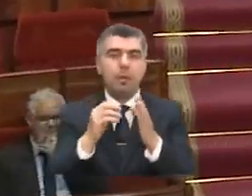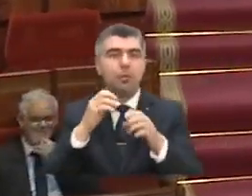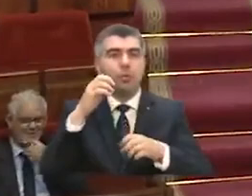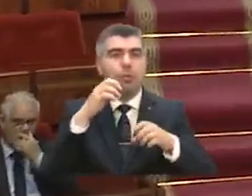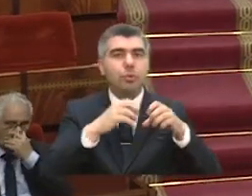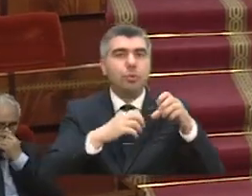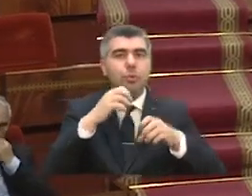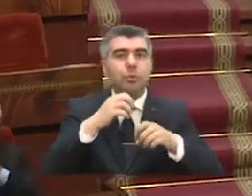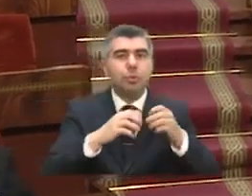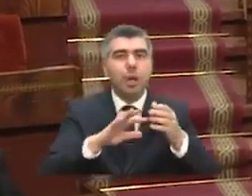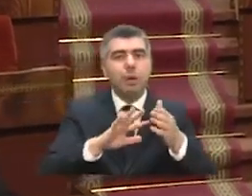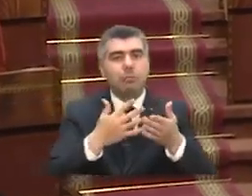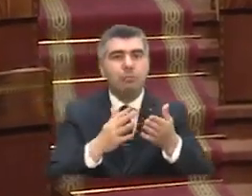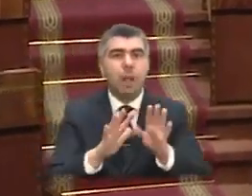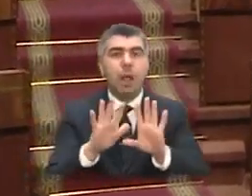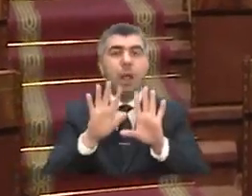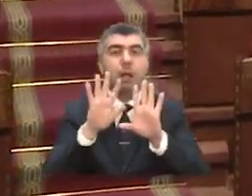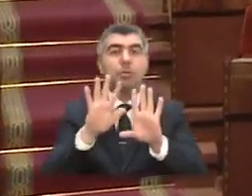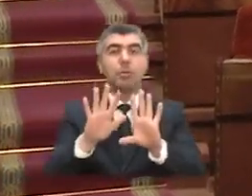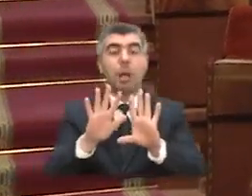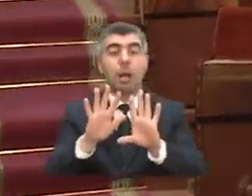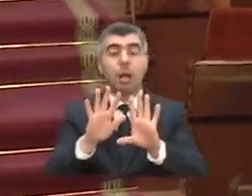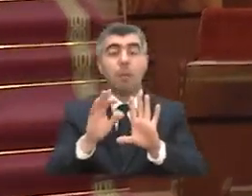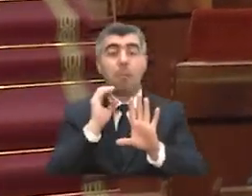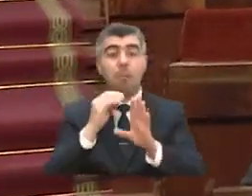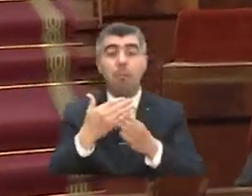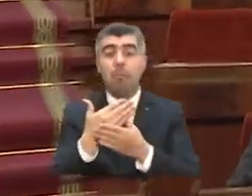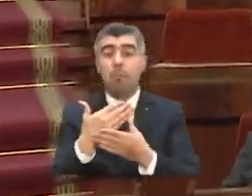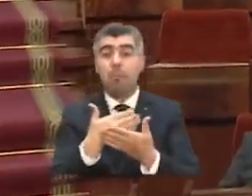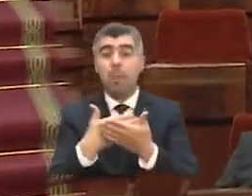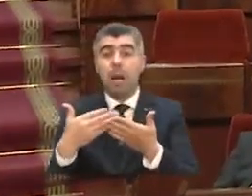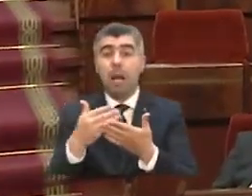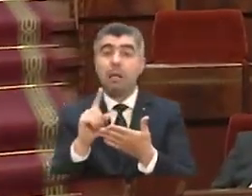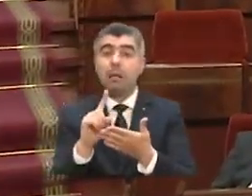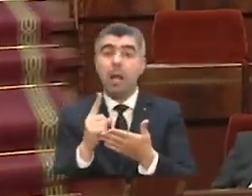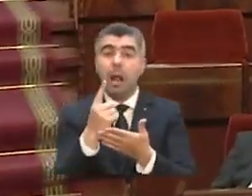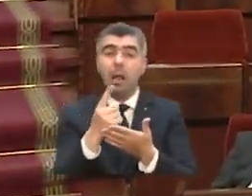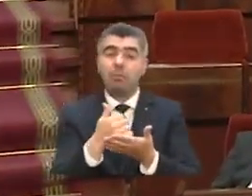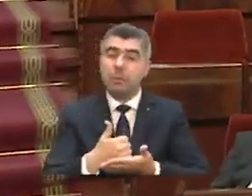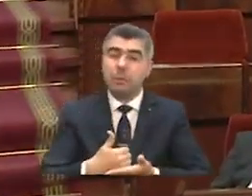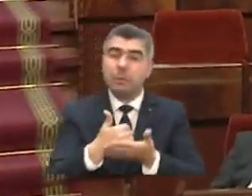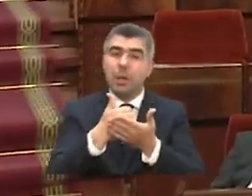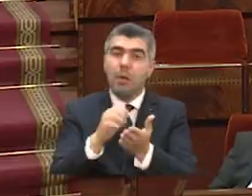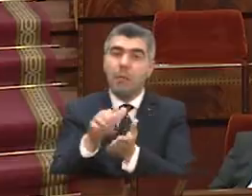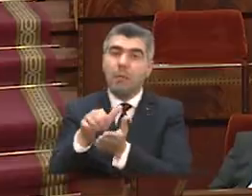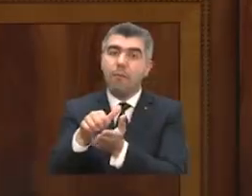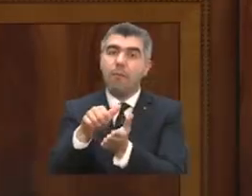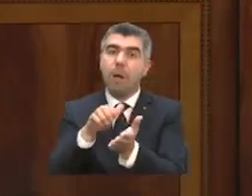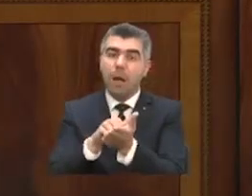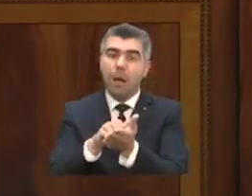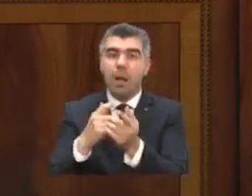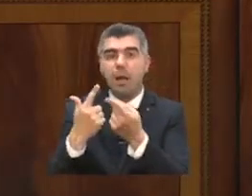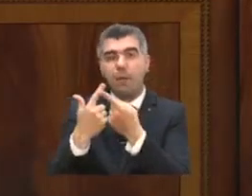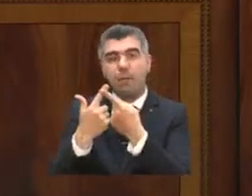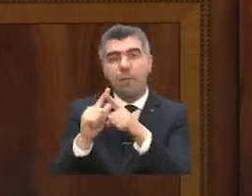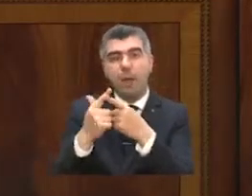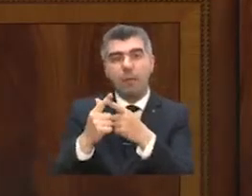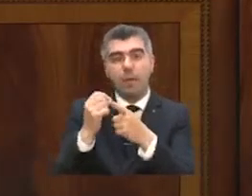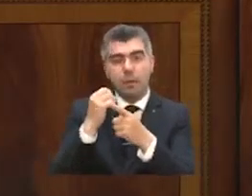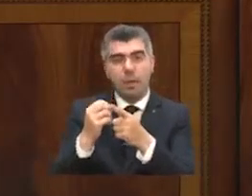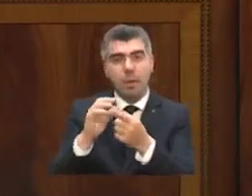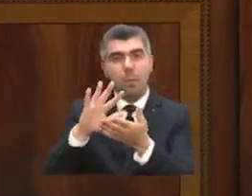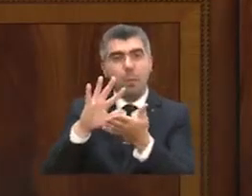التساقطات بتخصيص غلاف مالي يناهز 10 مليار ديال الدهم لقطاع الفلاحي أمام التداعيات